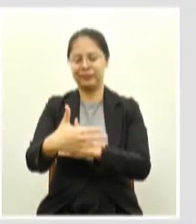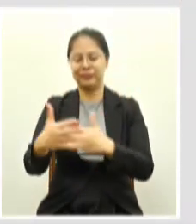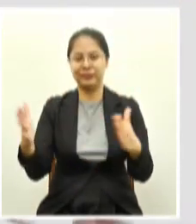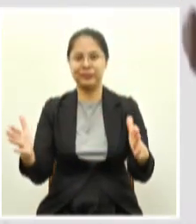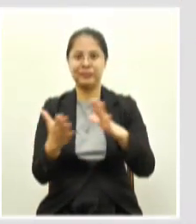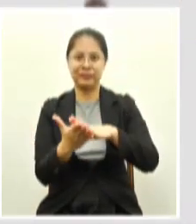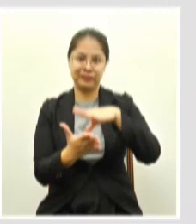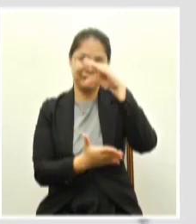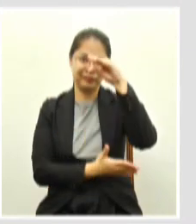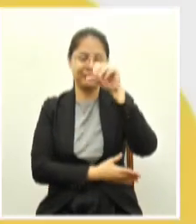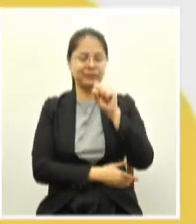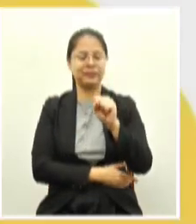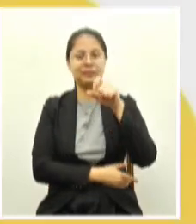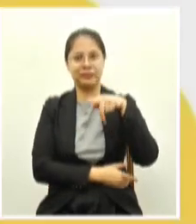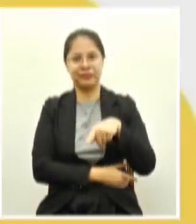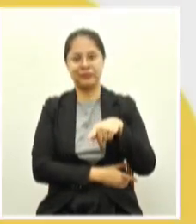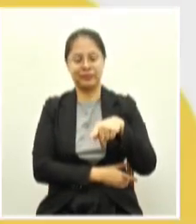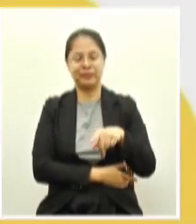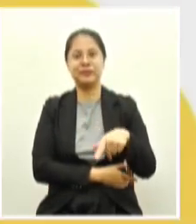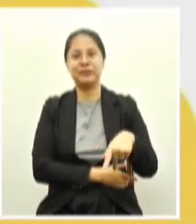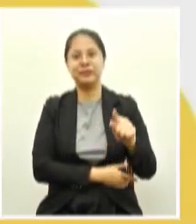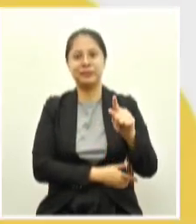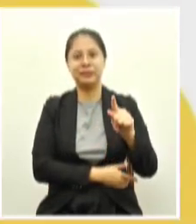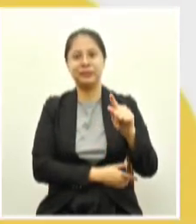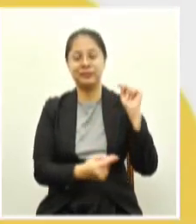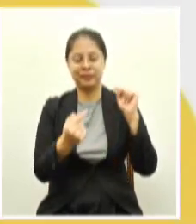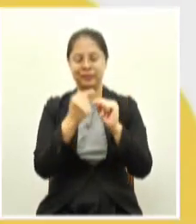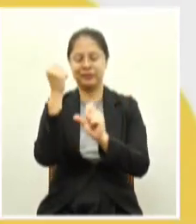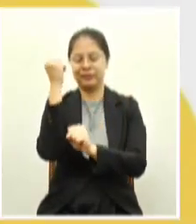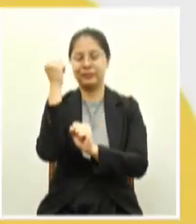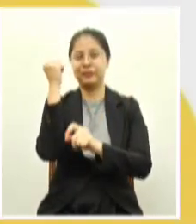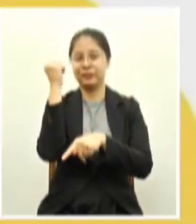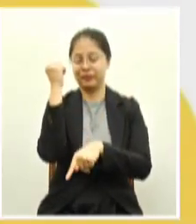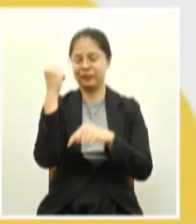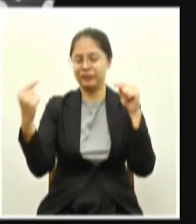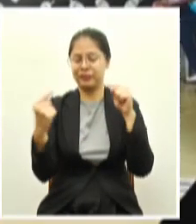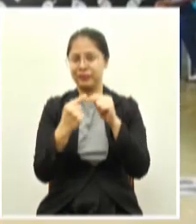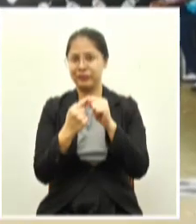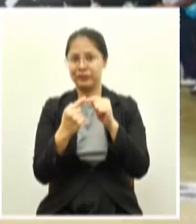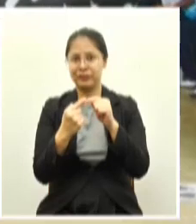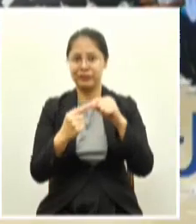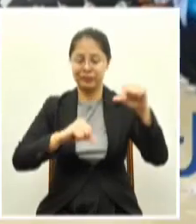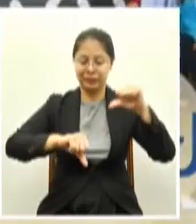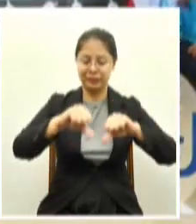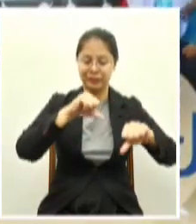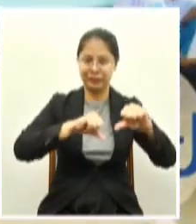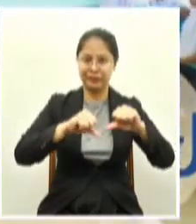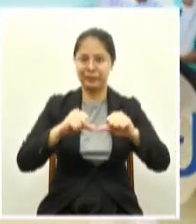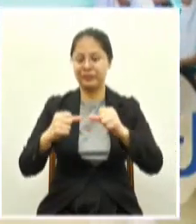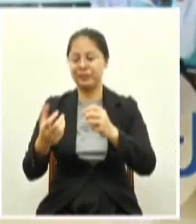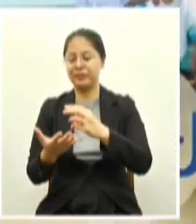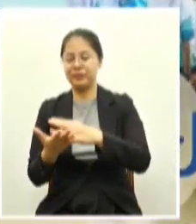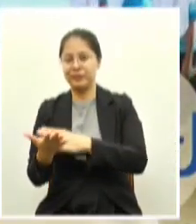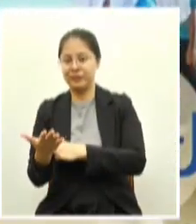สพป.สตูลจะพาท่านมาเยี่ยมชมห้องเรียน3สไตล์วิทยาศาสตร์ภาษาไทย